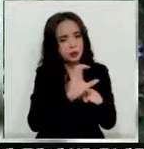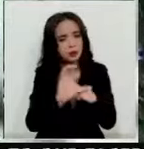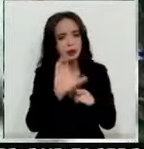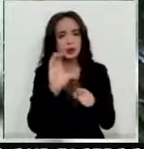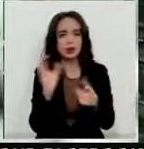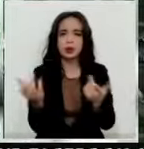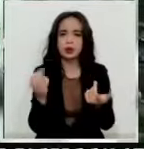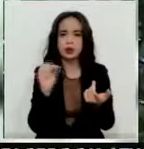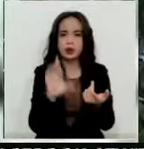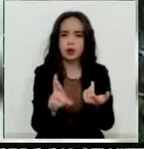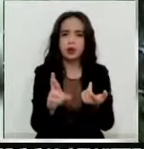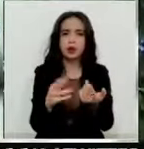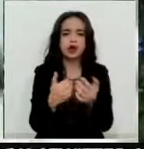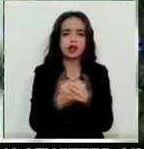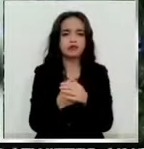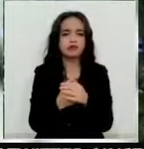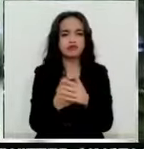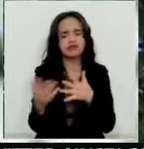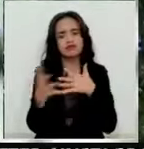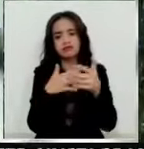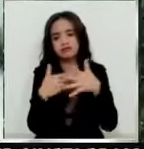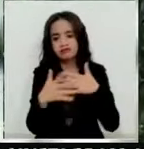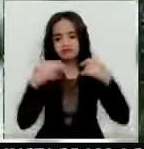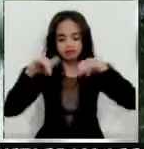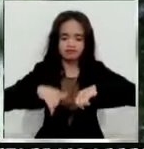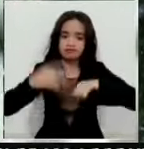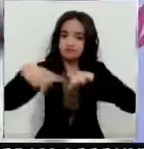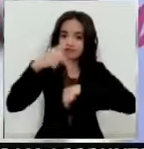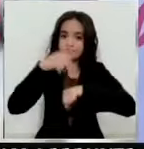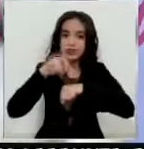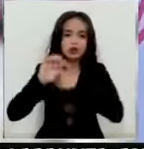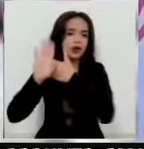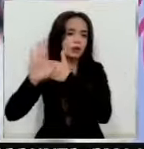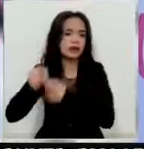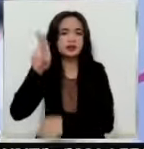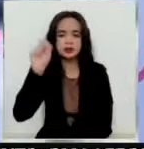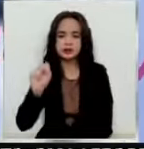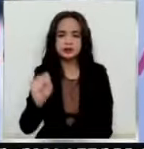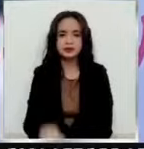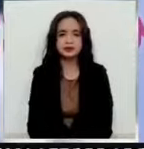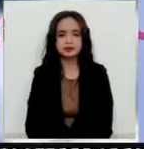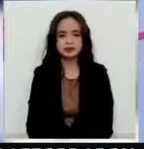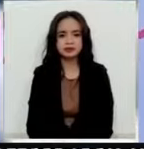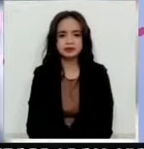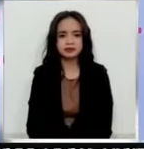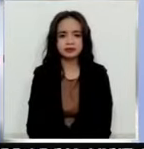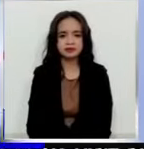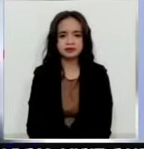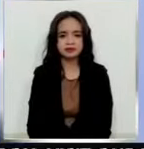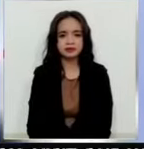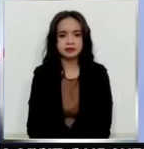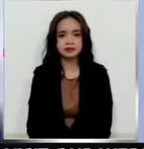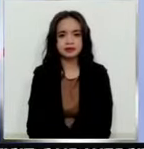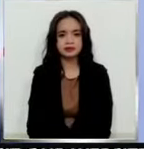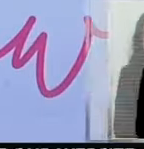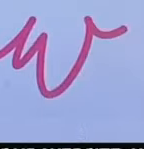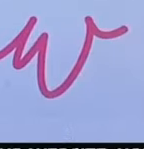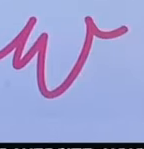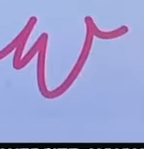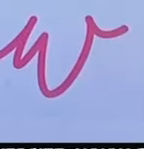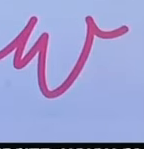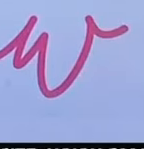a matter of whether he'll stay here in the Philippines or go back to the US. Lar Santiago, updated